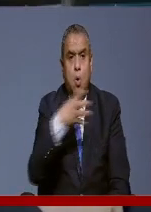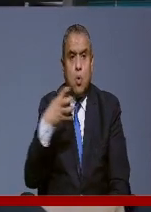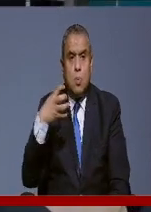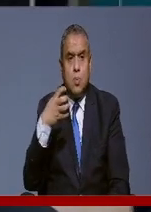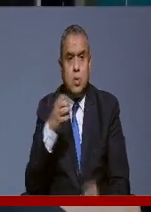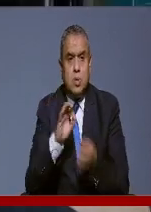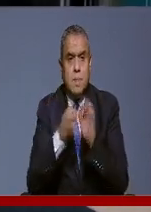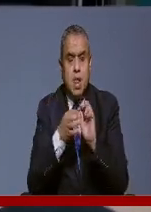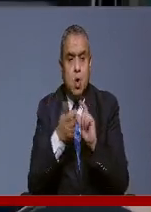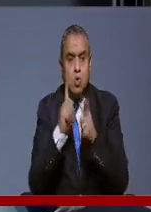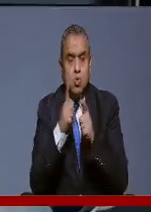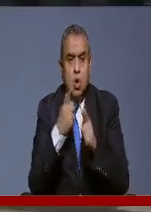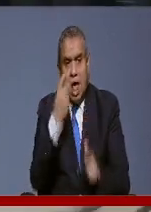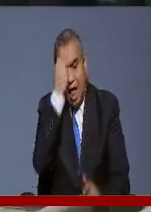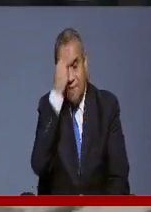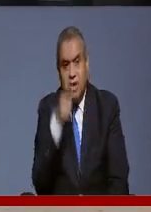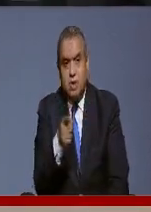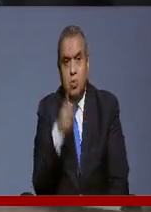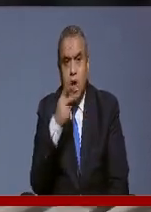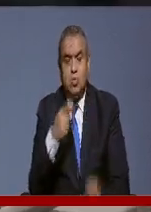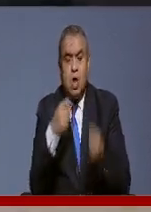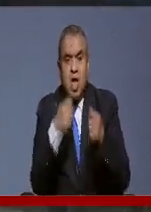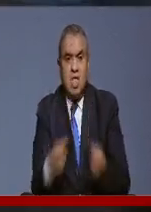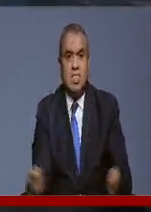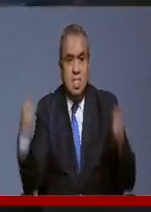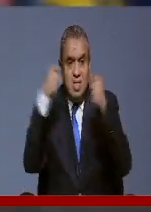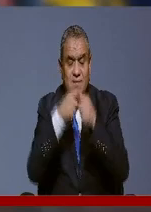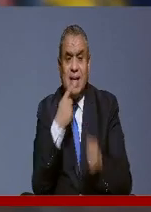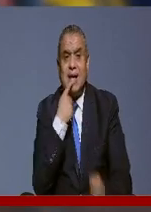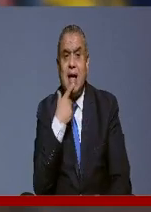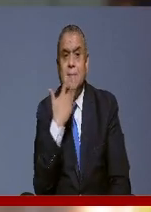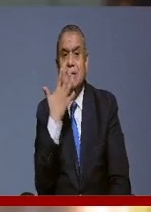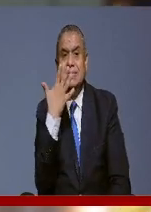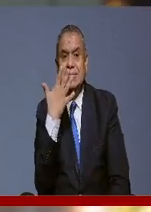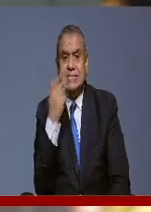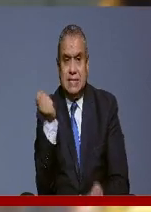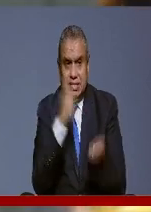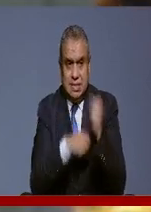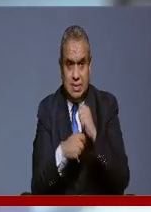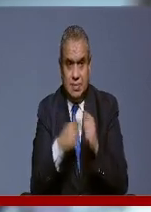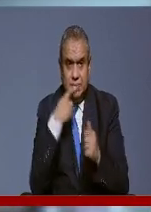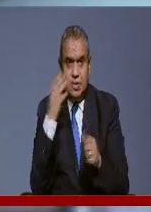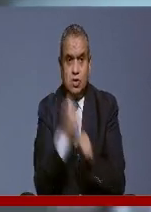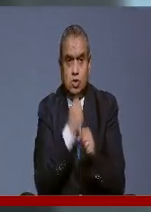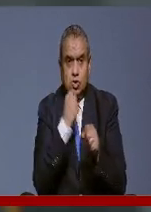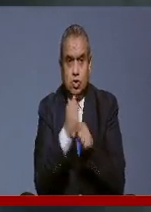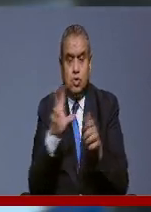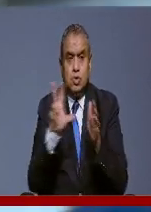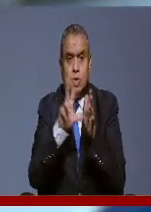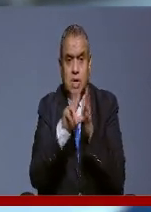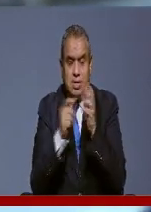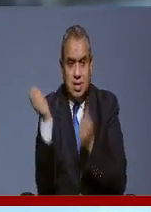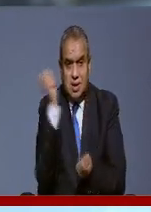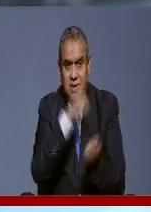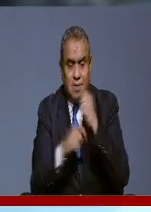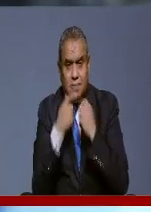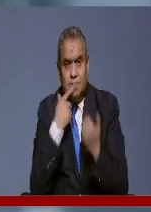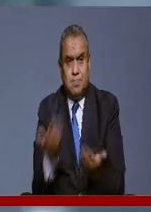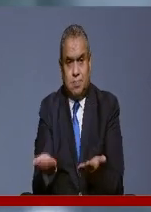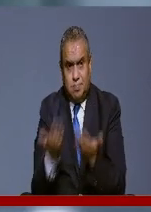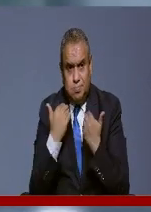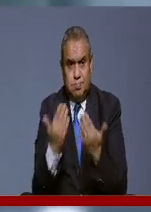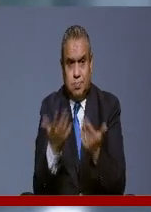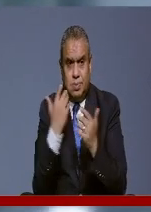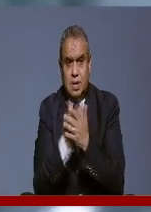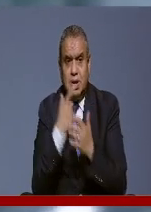2021 يعني تقريبا الضعف في خمس سنين بس فزاد عدد العاملين في القطاع الصناعي لاكثر من 3ه